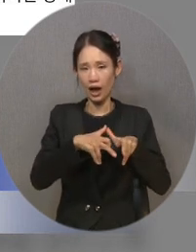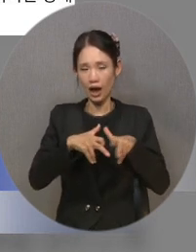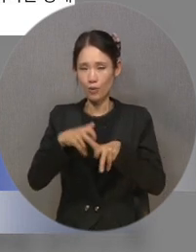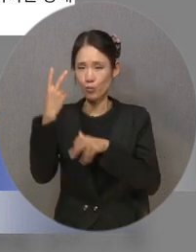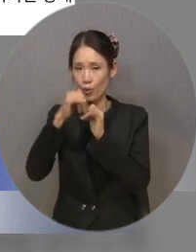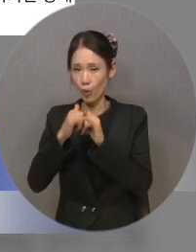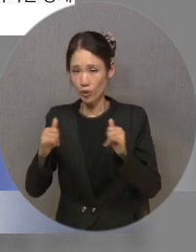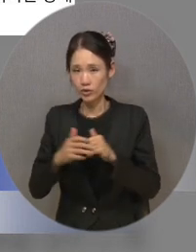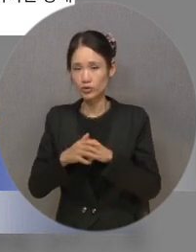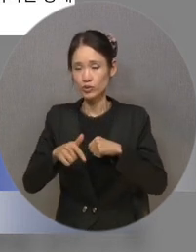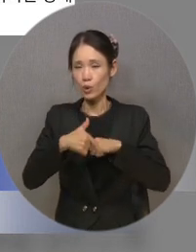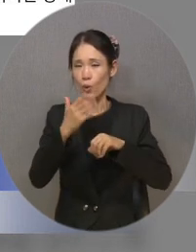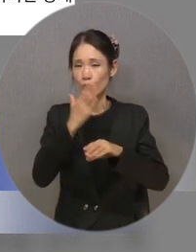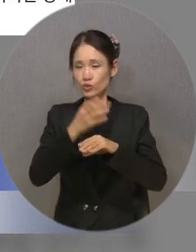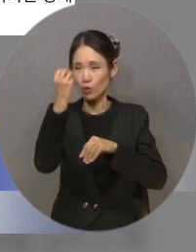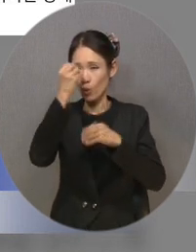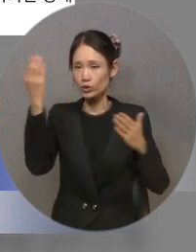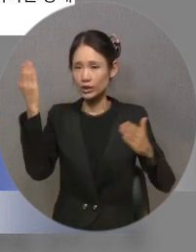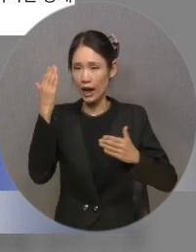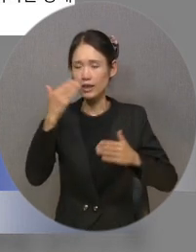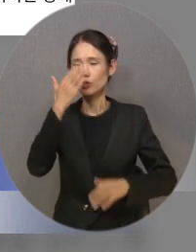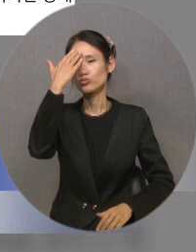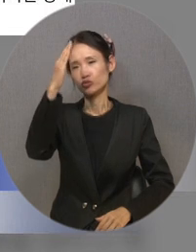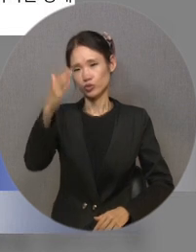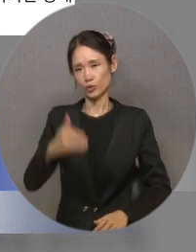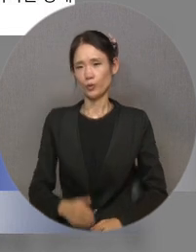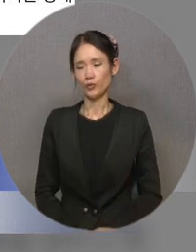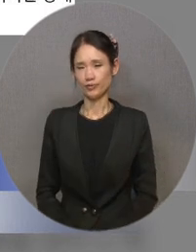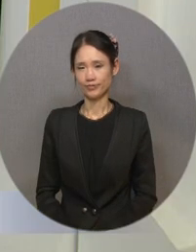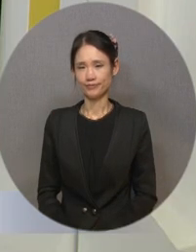그리고 초중고등학생은 무료입니다